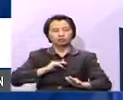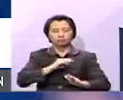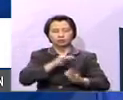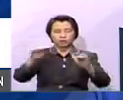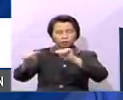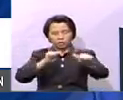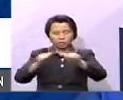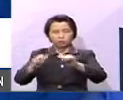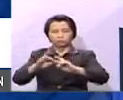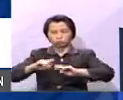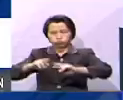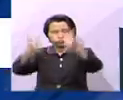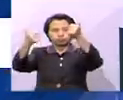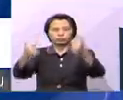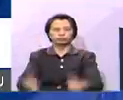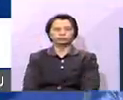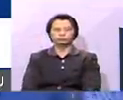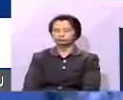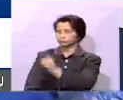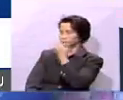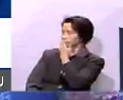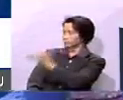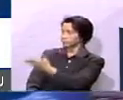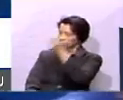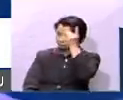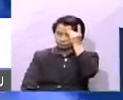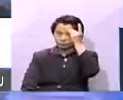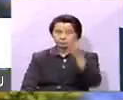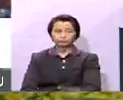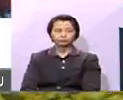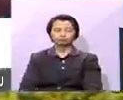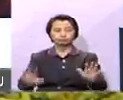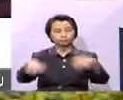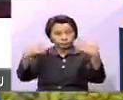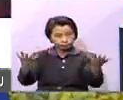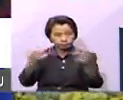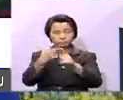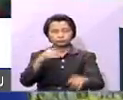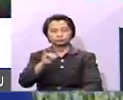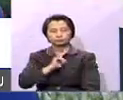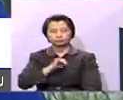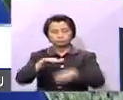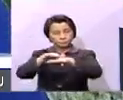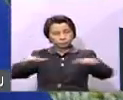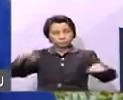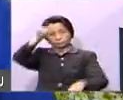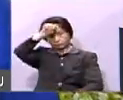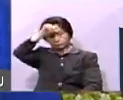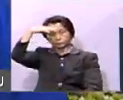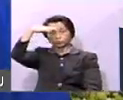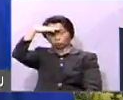proaktif dan produktif lagi Terima kasih dat sekian saja dari saya di dataran segamat